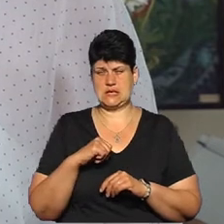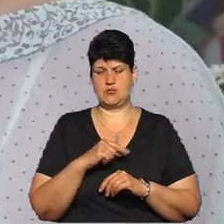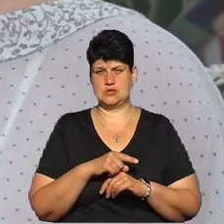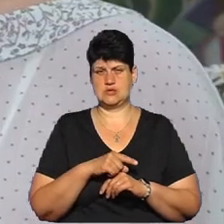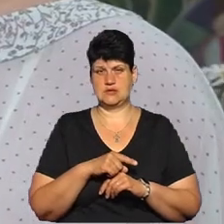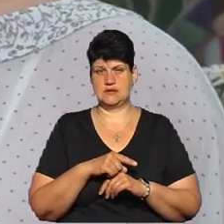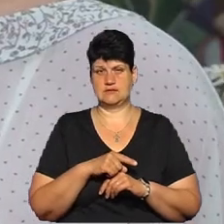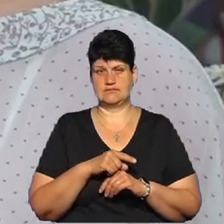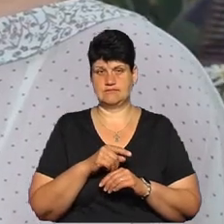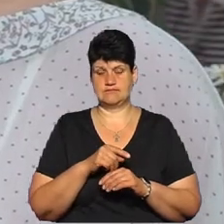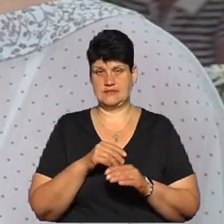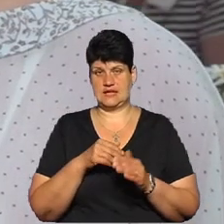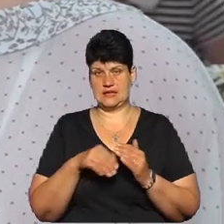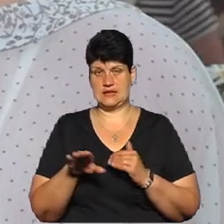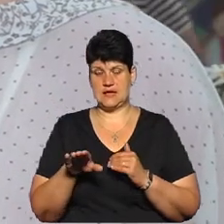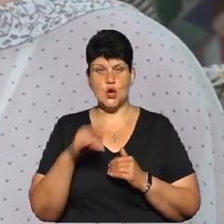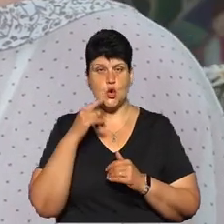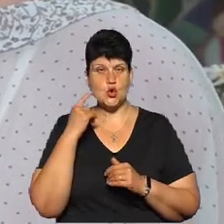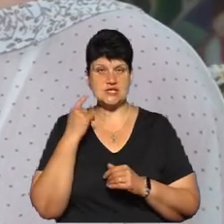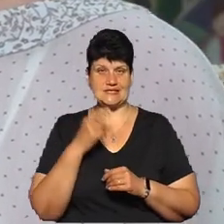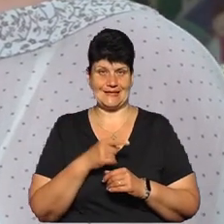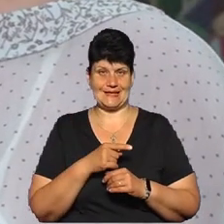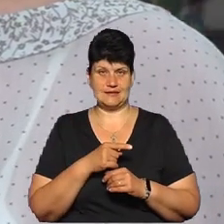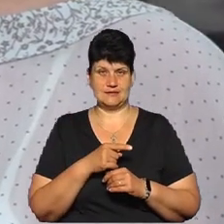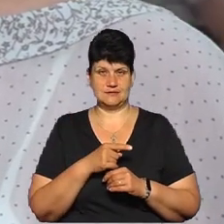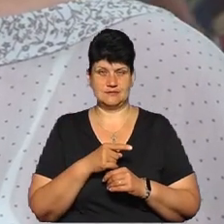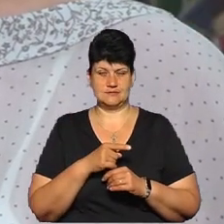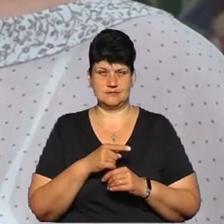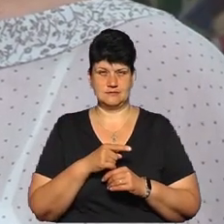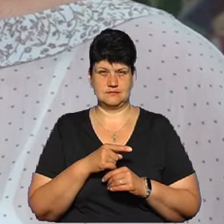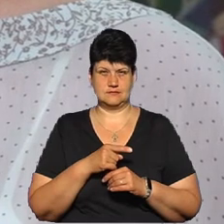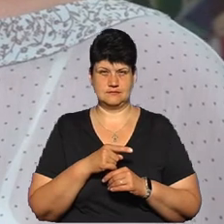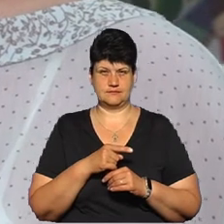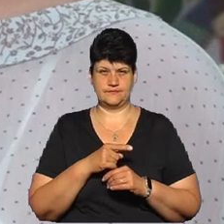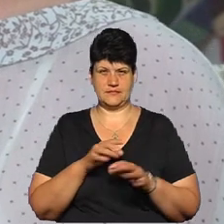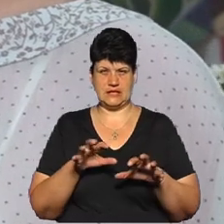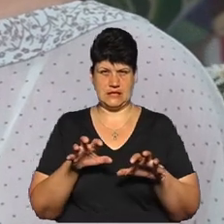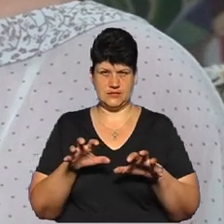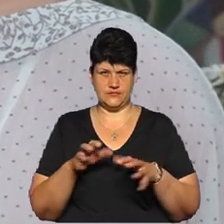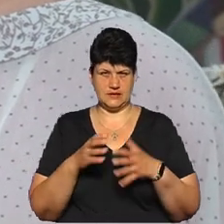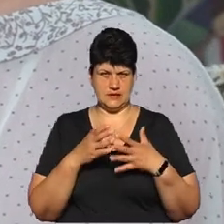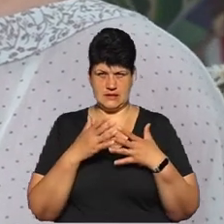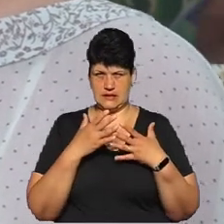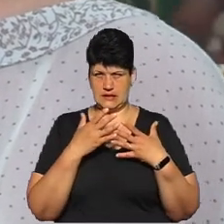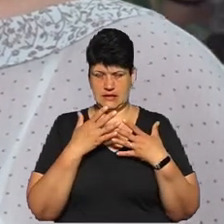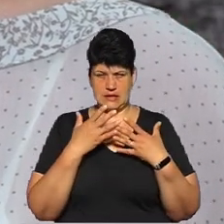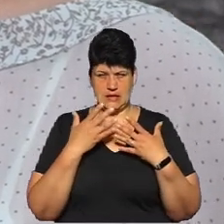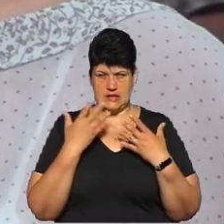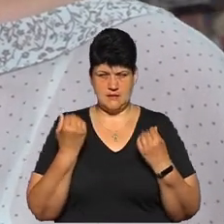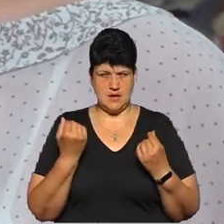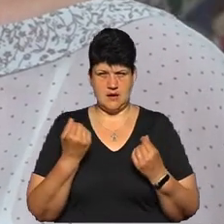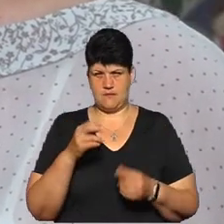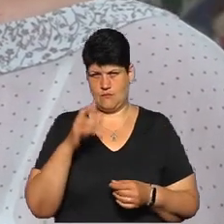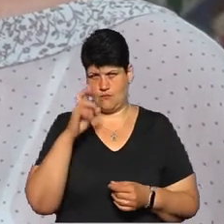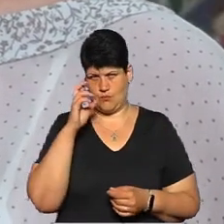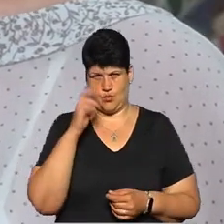йде. Росіяни, вони хижі, ниці, вони не мають царя в голові, не мають Бога